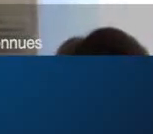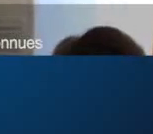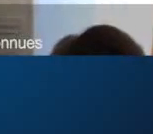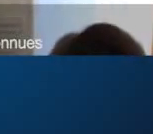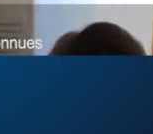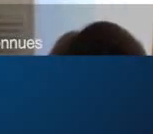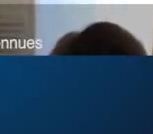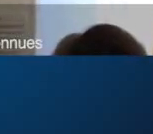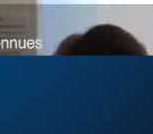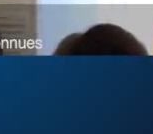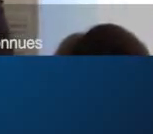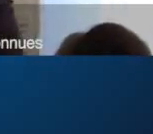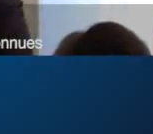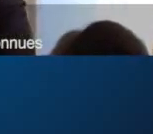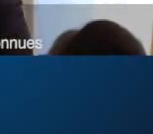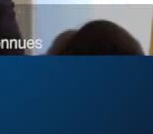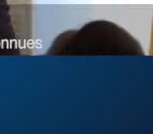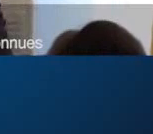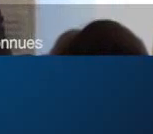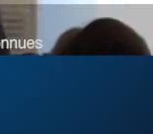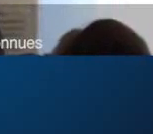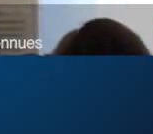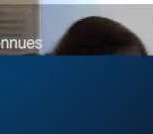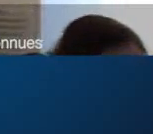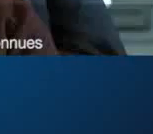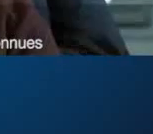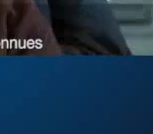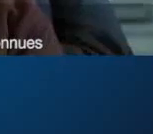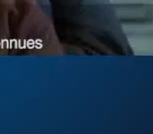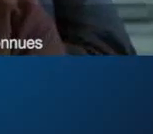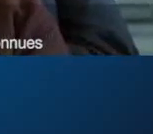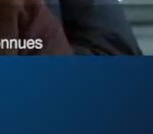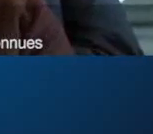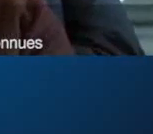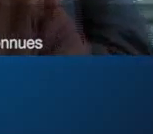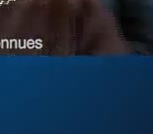d'accompagnement du gouvernement avant d'évacuer la forêt.